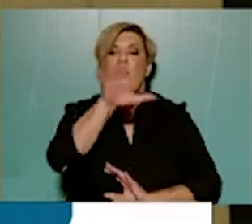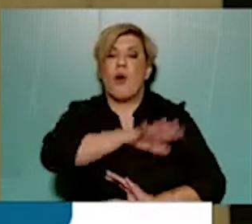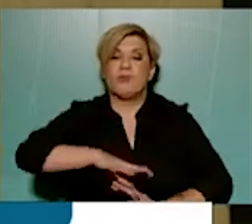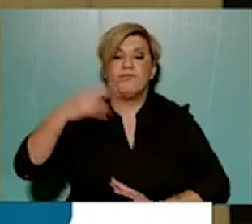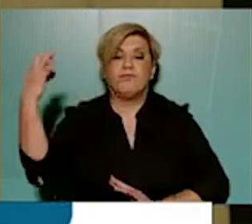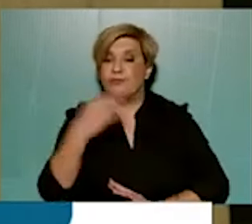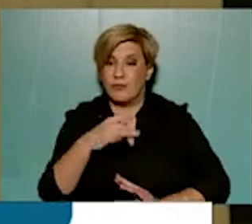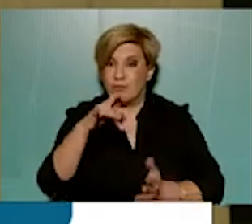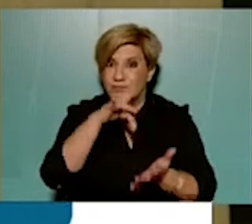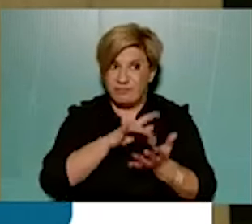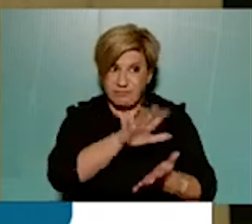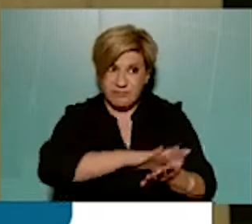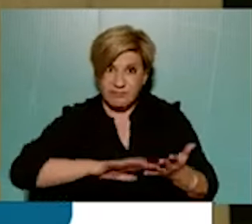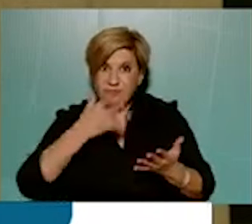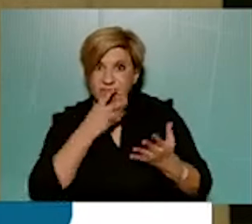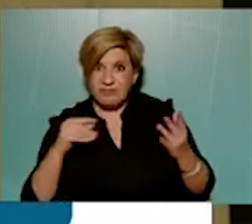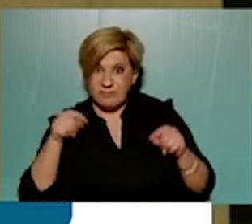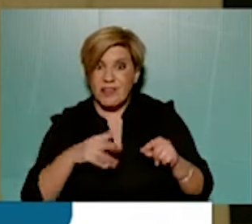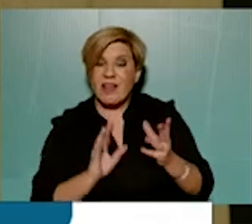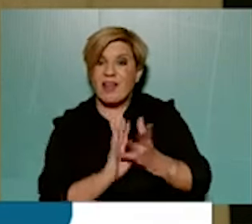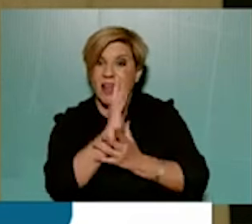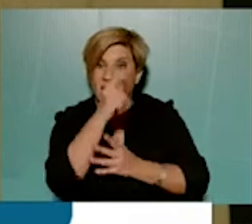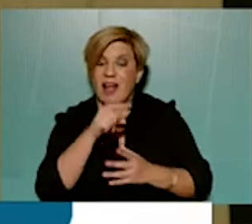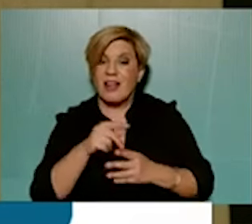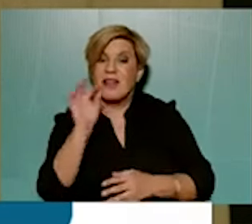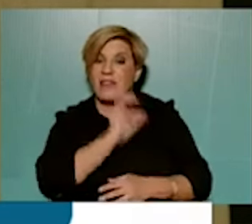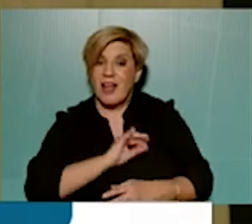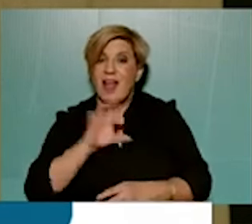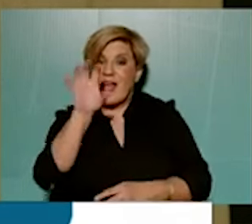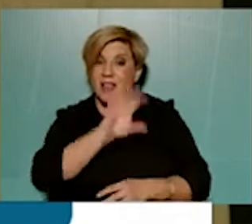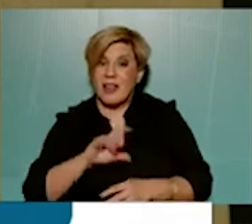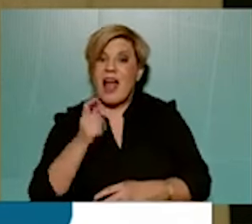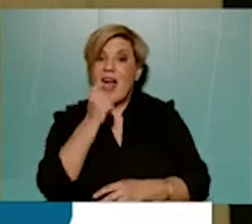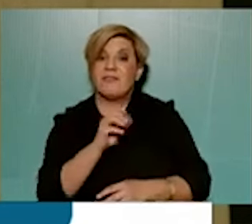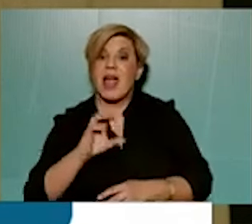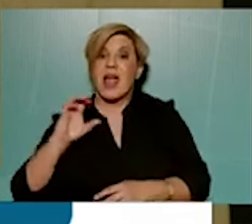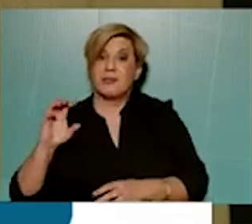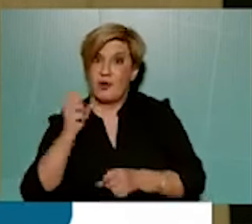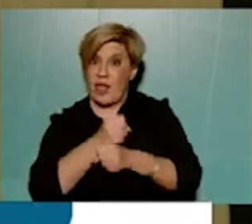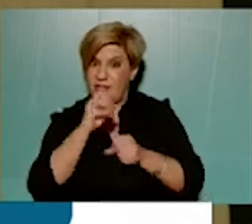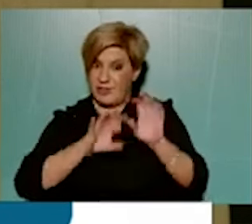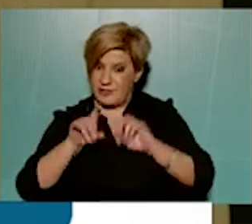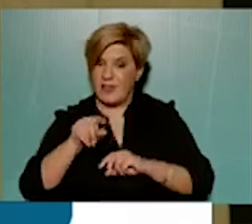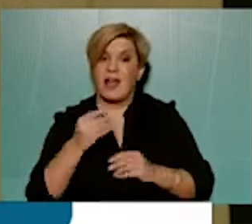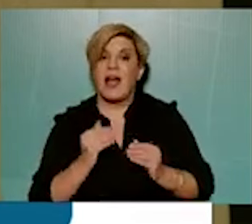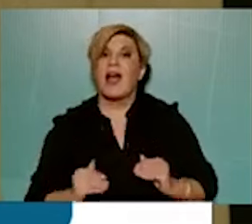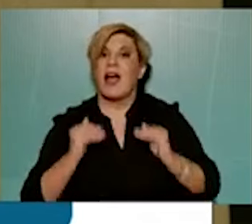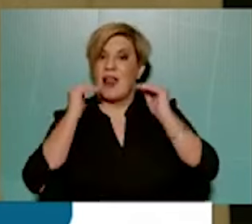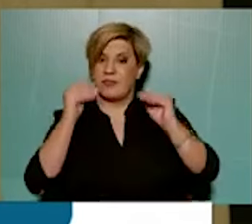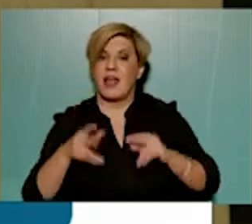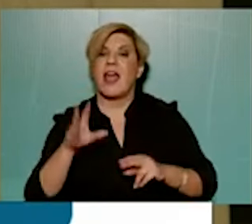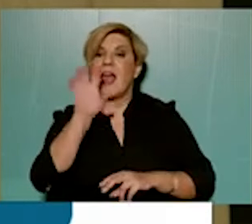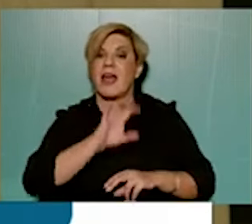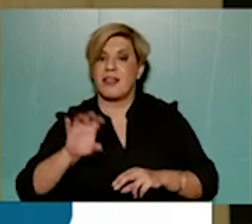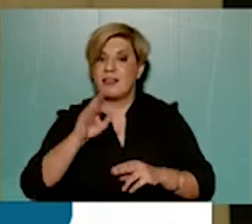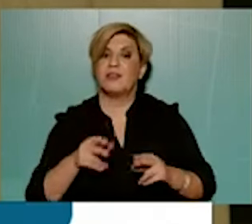στο κέντρο της πόλης, για την ανάπτυξη κερδοφορίας της ίδιας της ΔΕΘ, ΑΕ, την αναβάθμισή της ως εκθεσιακού εργαλείου